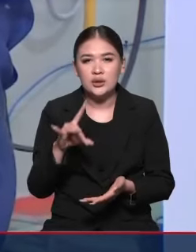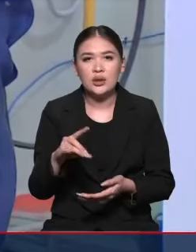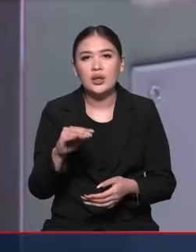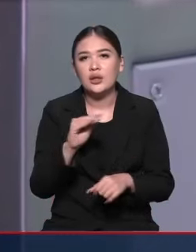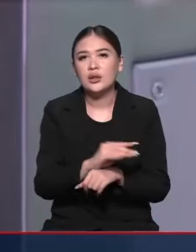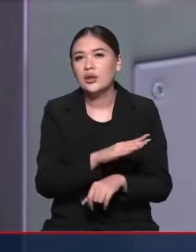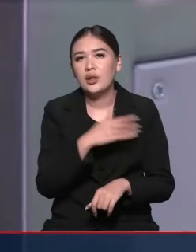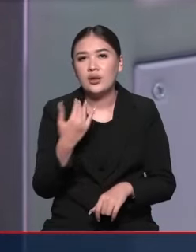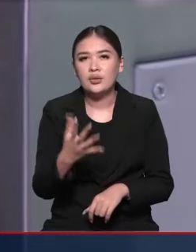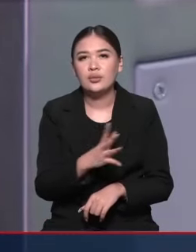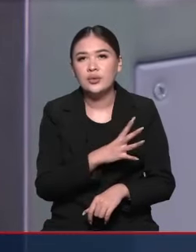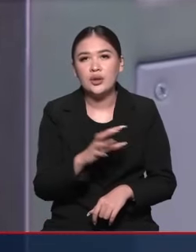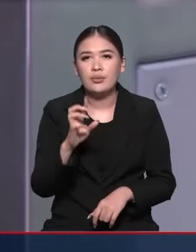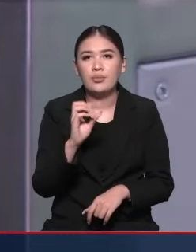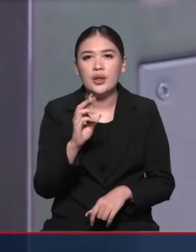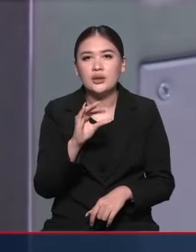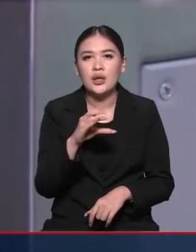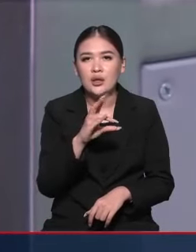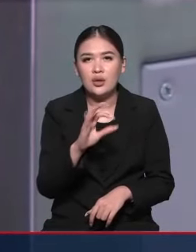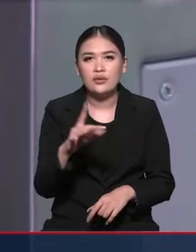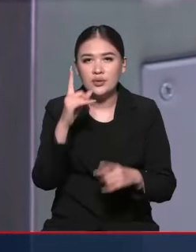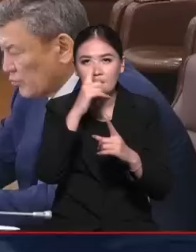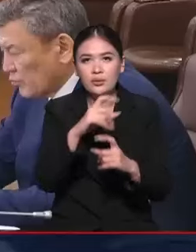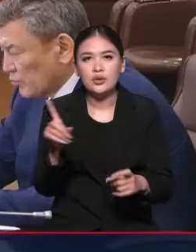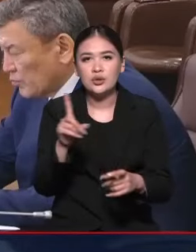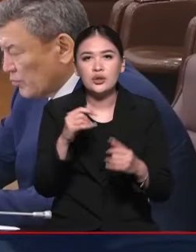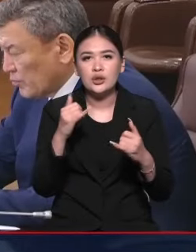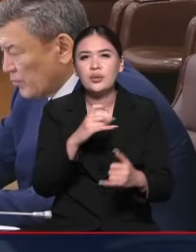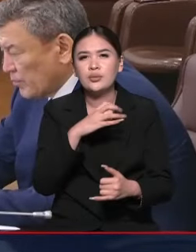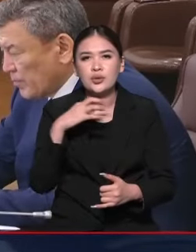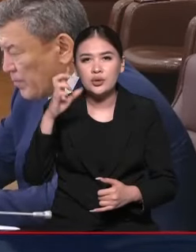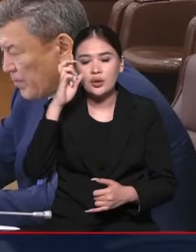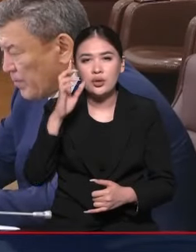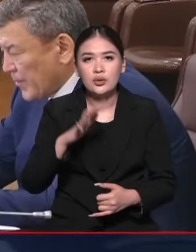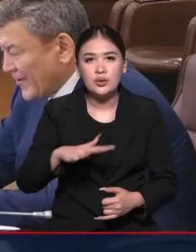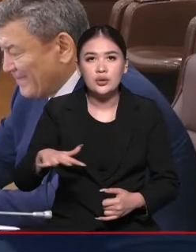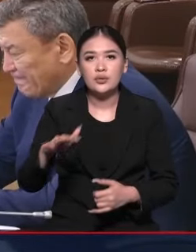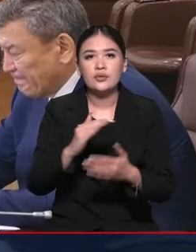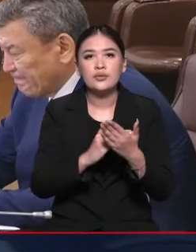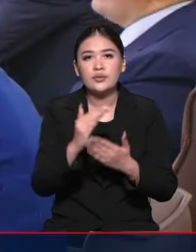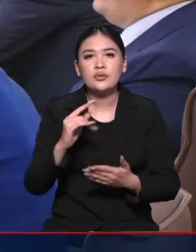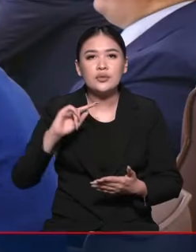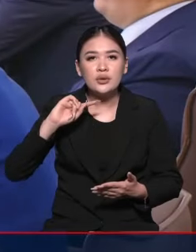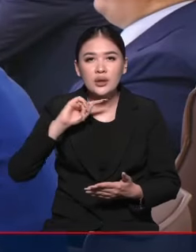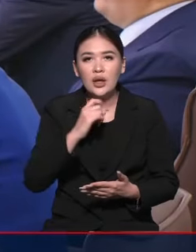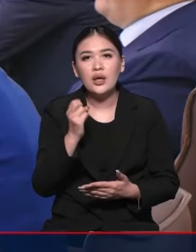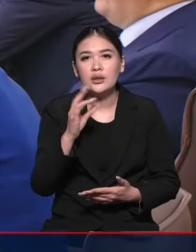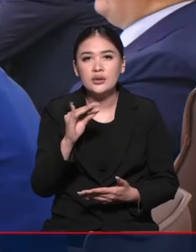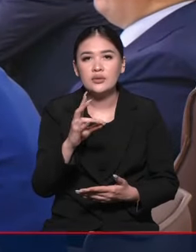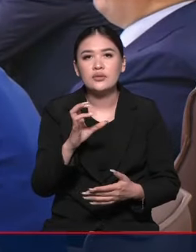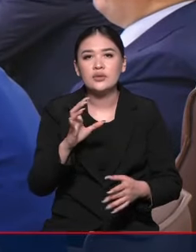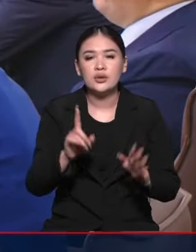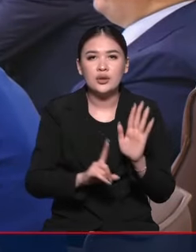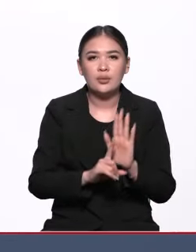включать лжепроизводителей. Олжас Бектенов заявил, что сейчас многие страны, даже с высокоразвитой экономикой, активно проводят